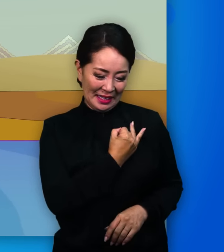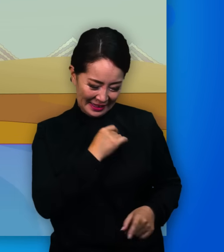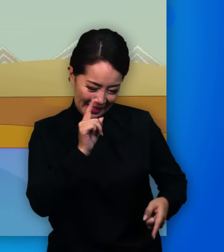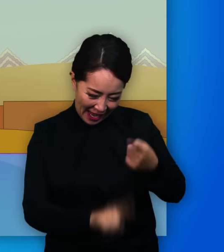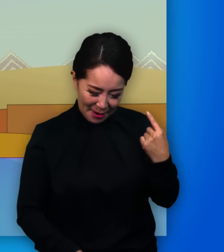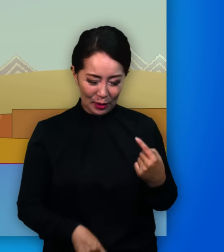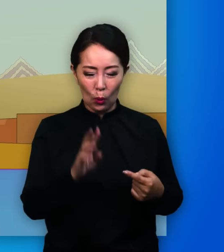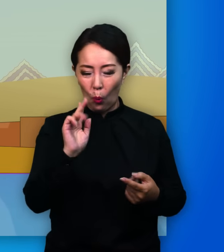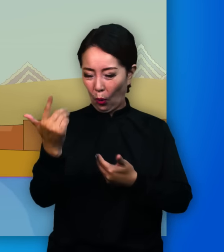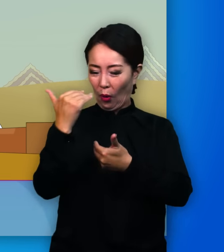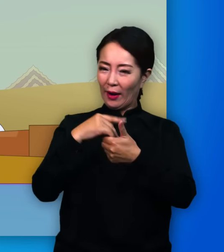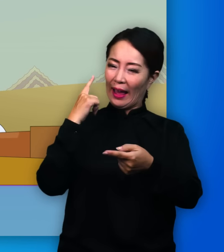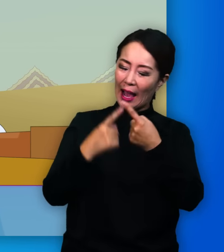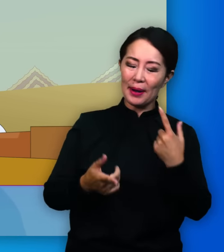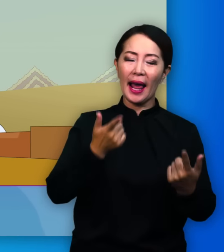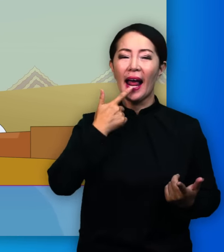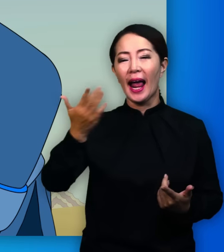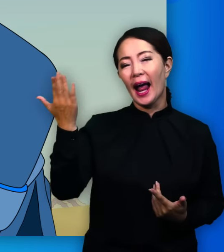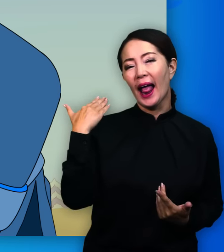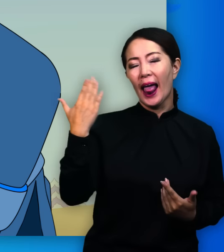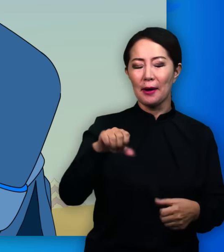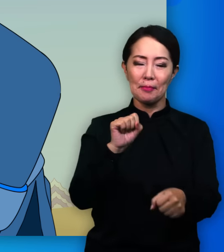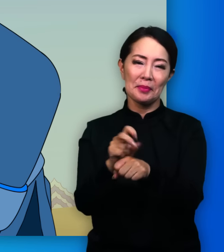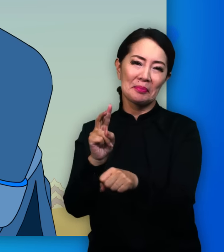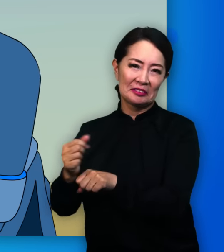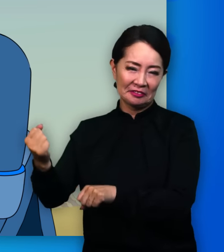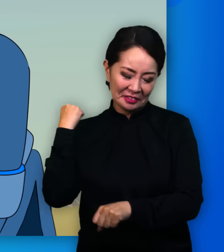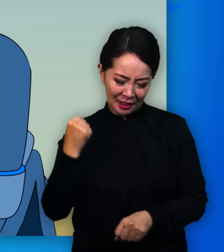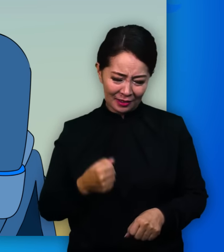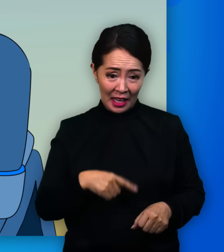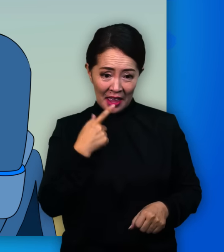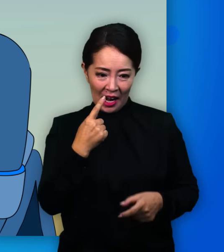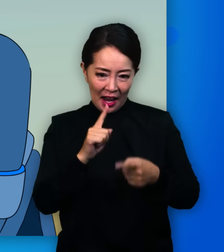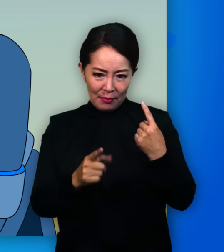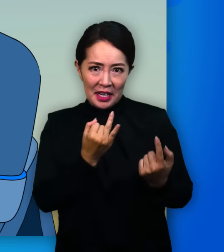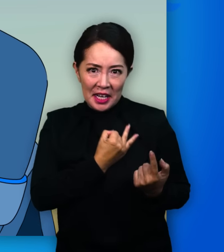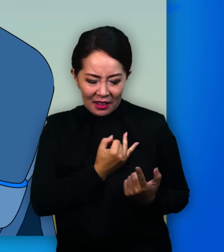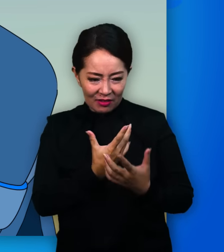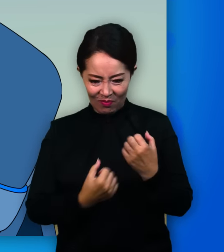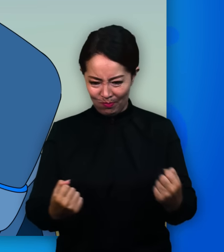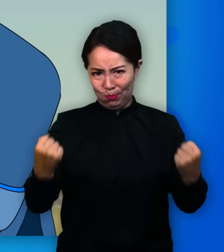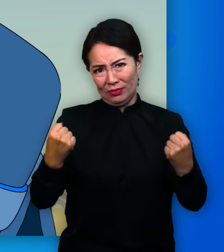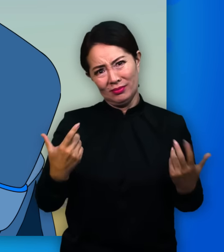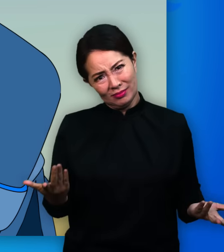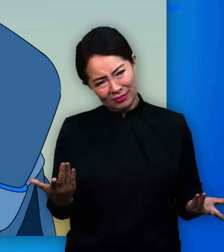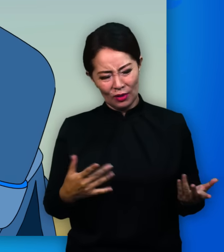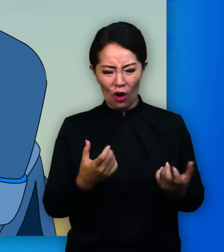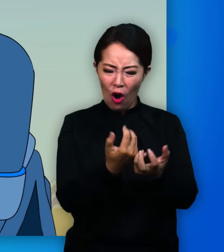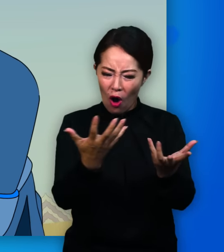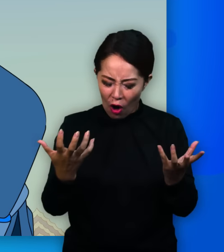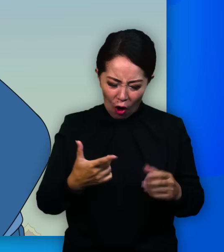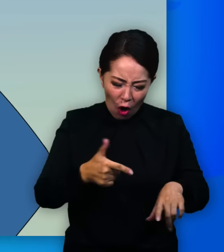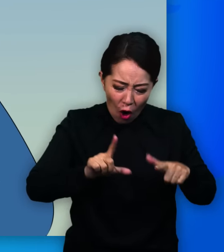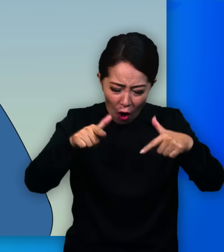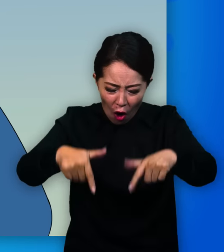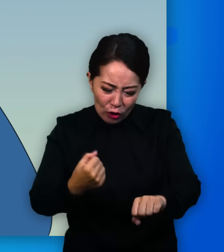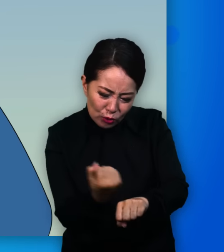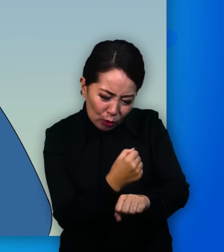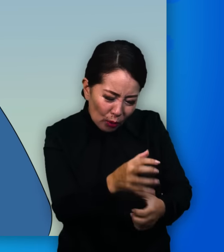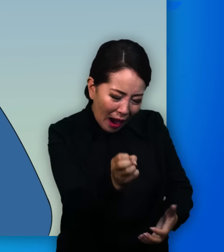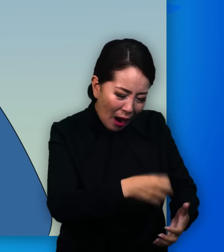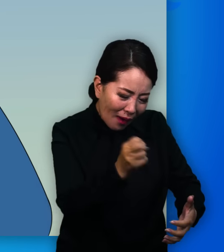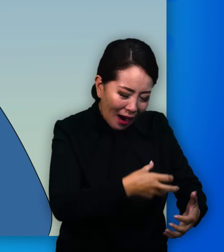тэгж буянгаа гөөхөн биш ээ. Юу гэж тийм ч одоо. Энэ хэдэн чулуугаар та хэдийг чулуун гэр барьж тоглох юм болов уу гэж бодоод